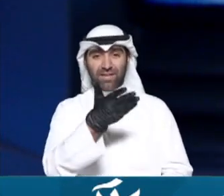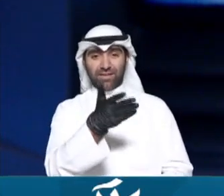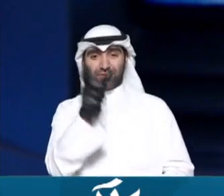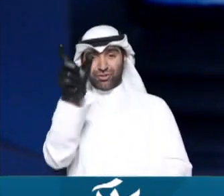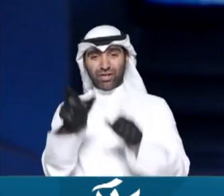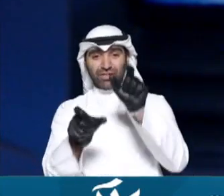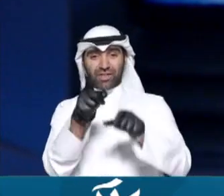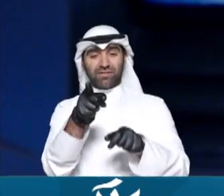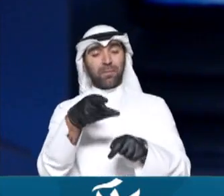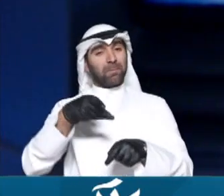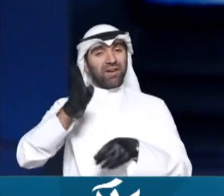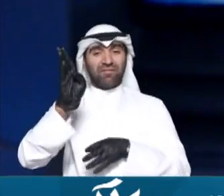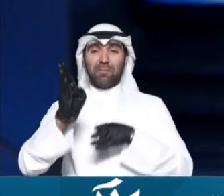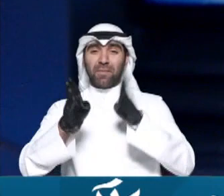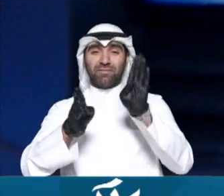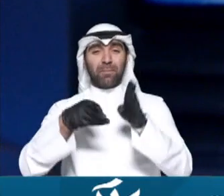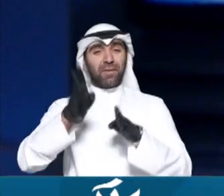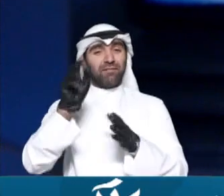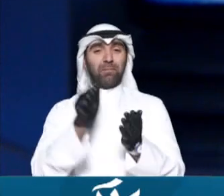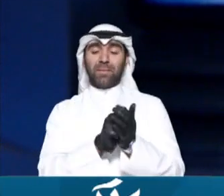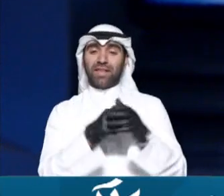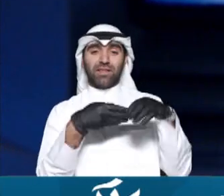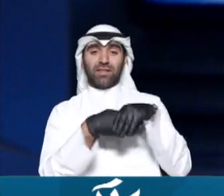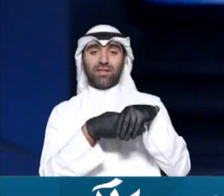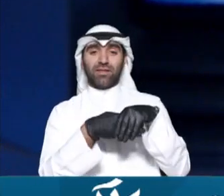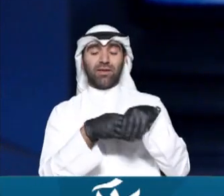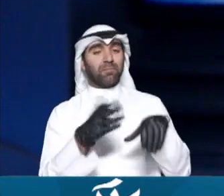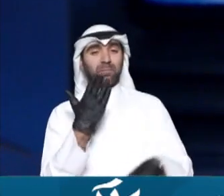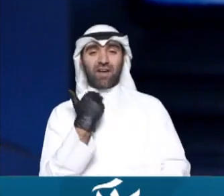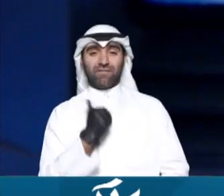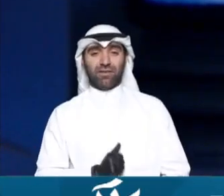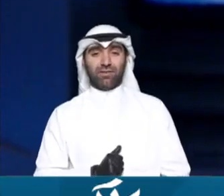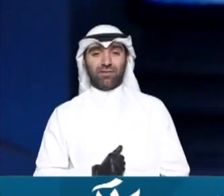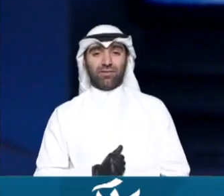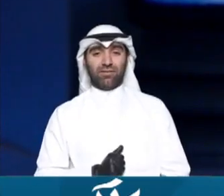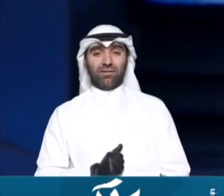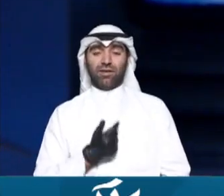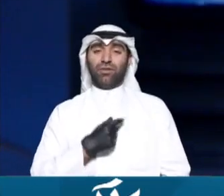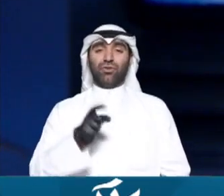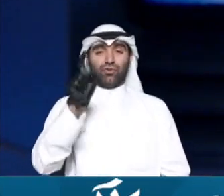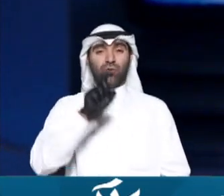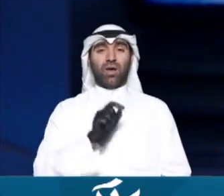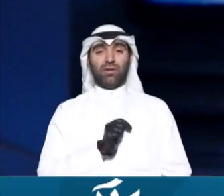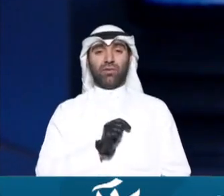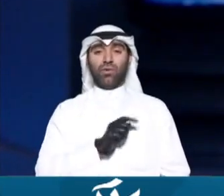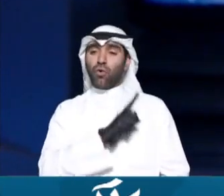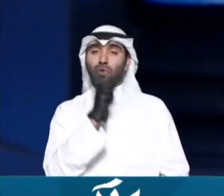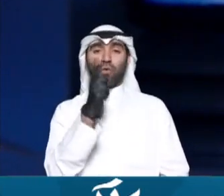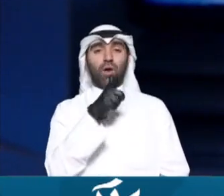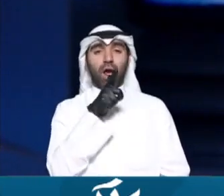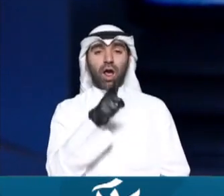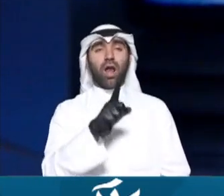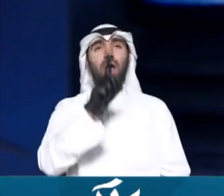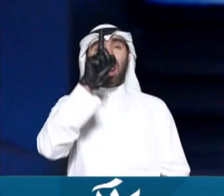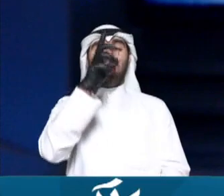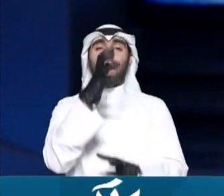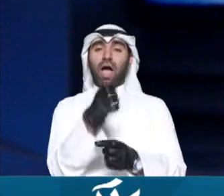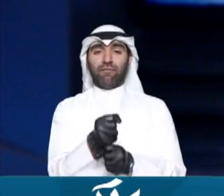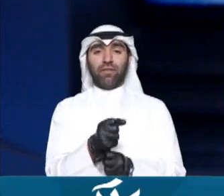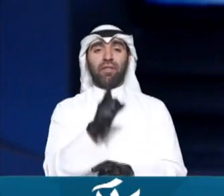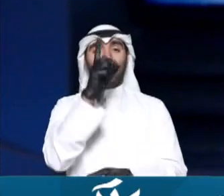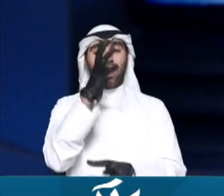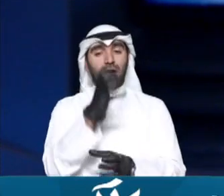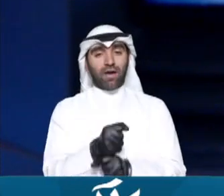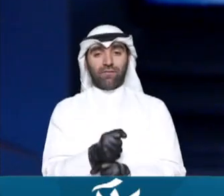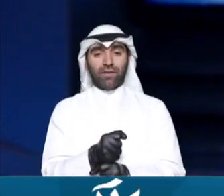بالإجراءات الاحترازية والوقائية، وإذا سألت قال الحافظ الله سبحانه وتعالى، قل لنصيبكم إلا ما كتب الله لكم، شو